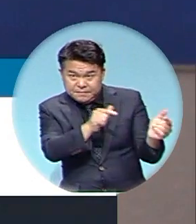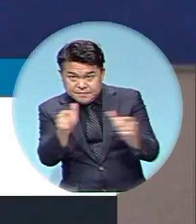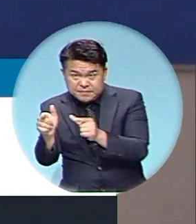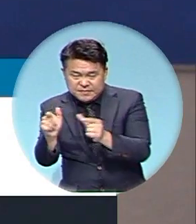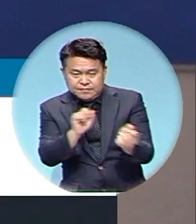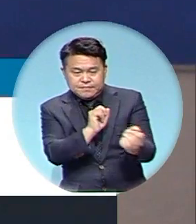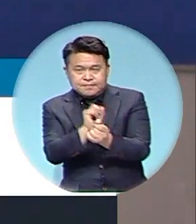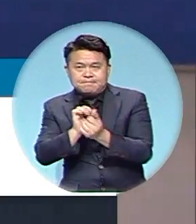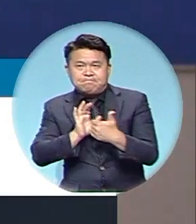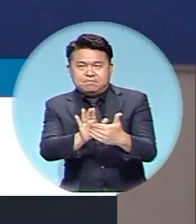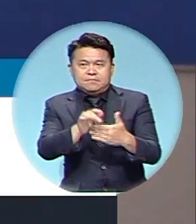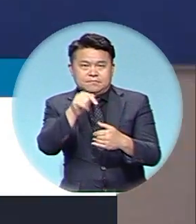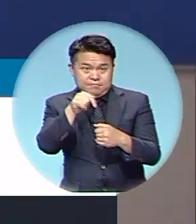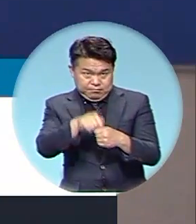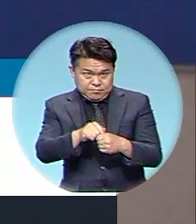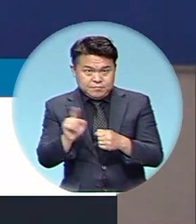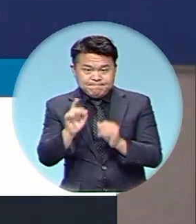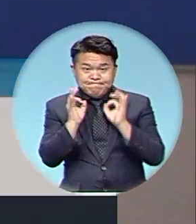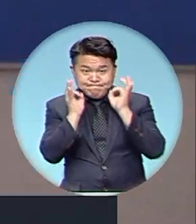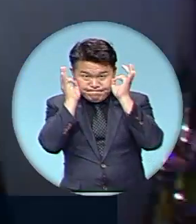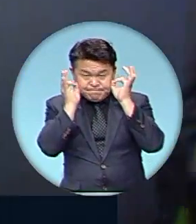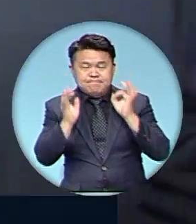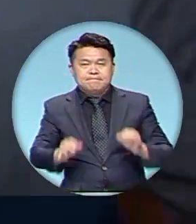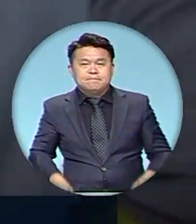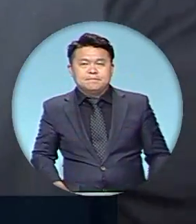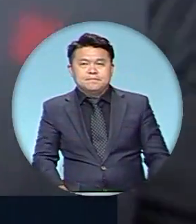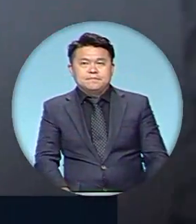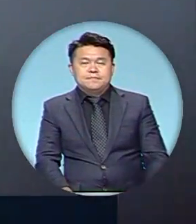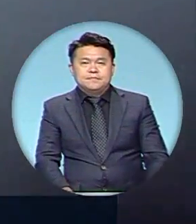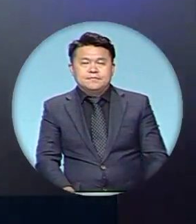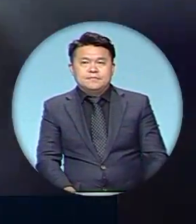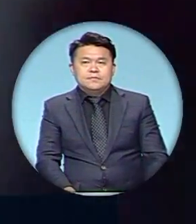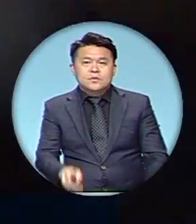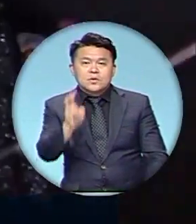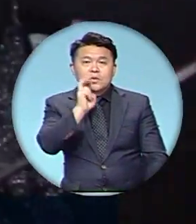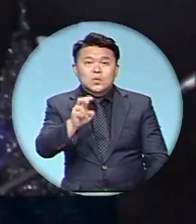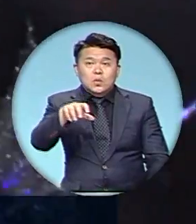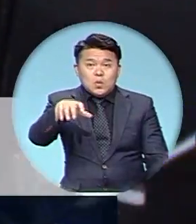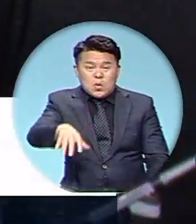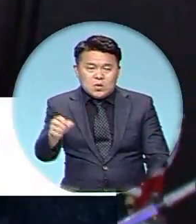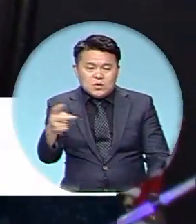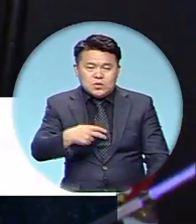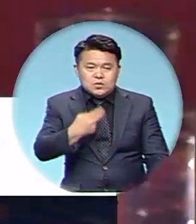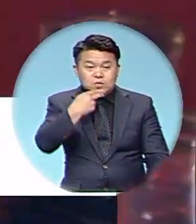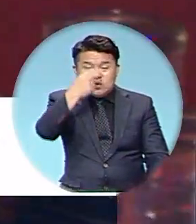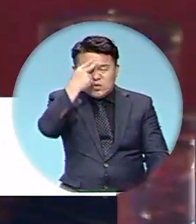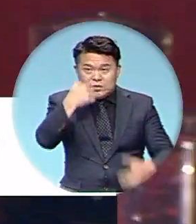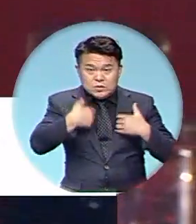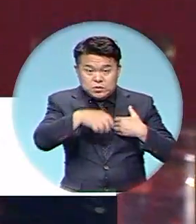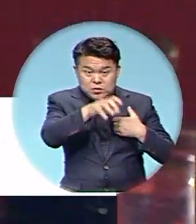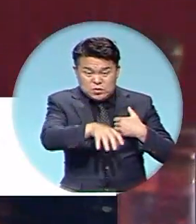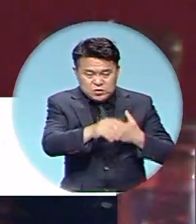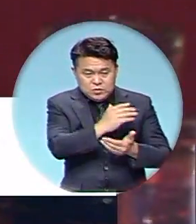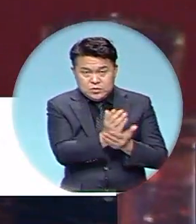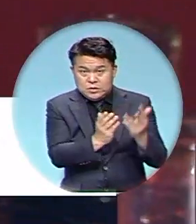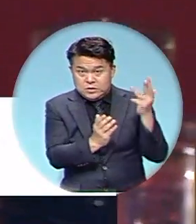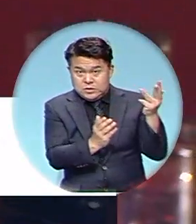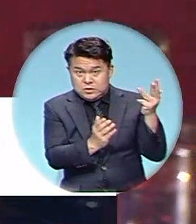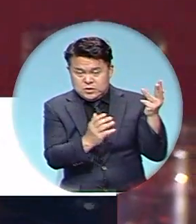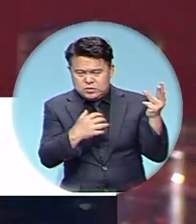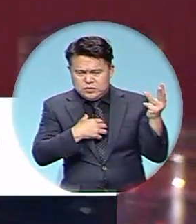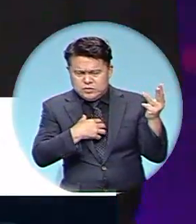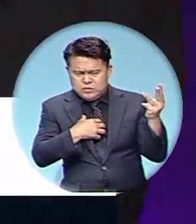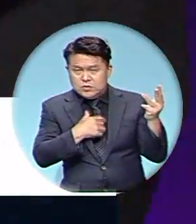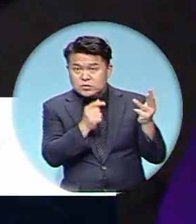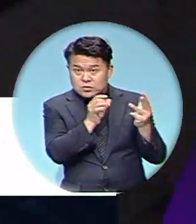위해 계속 노력하겠습니다. 정부는 노래연습장, 유흥주점 등 기존의 8개 종류였던 고위험